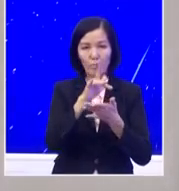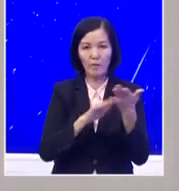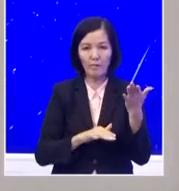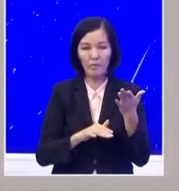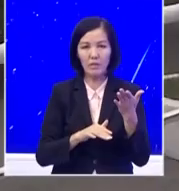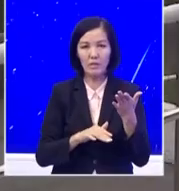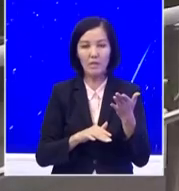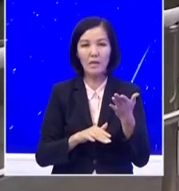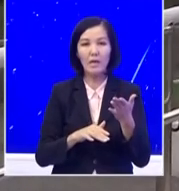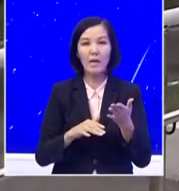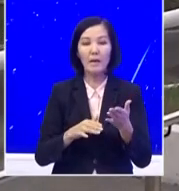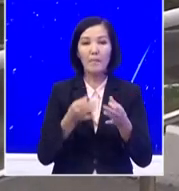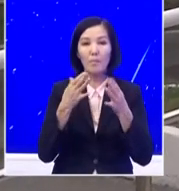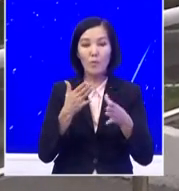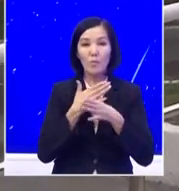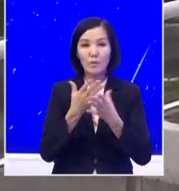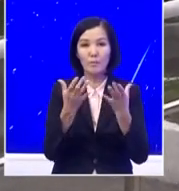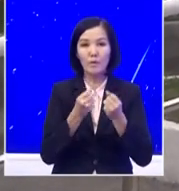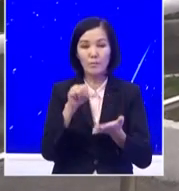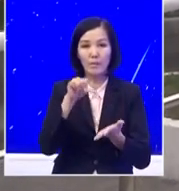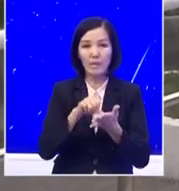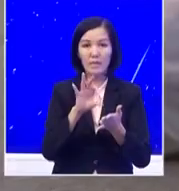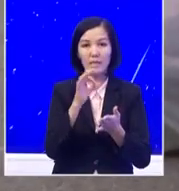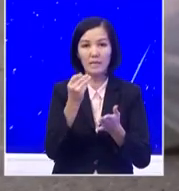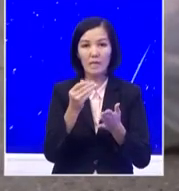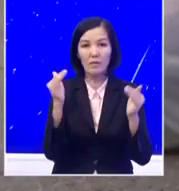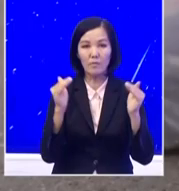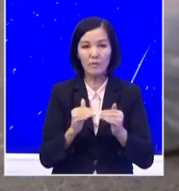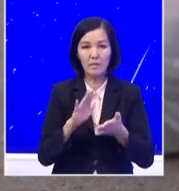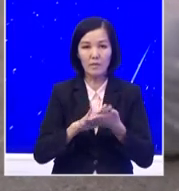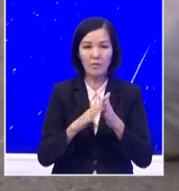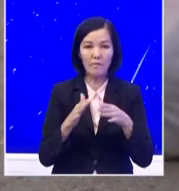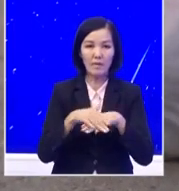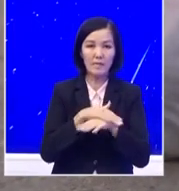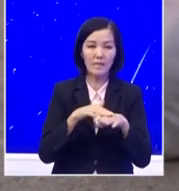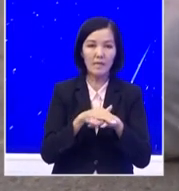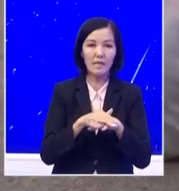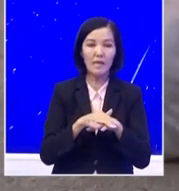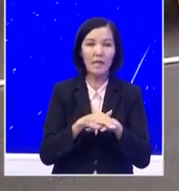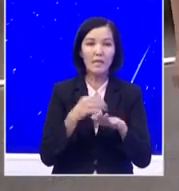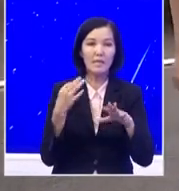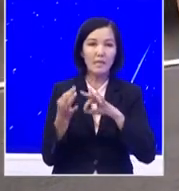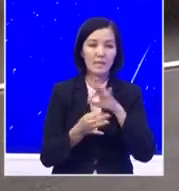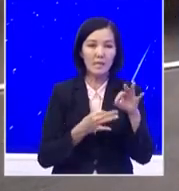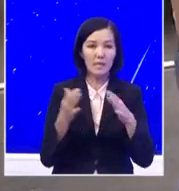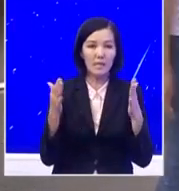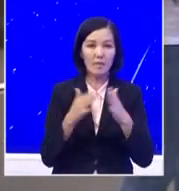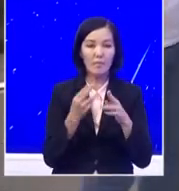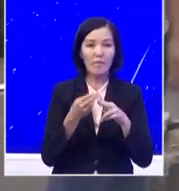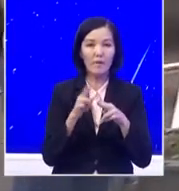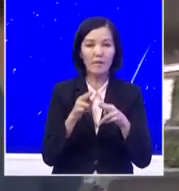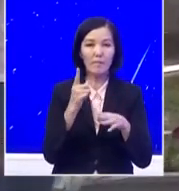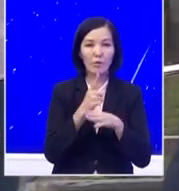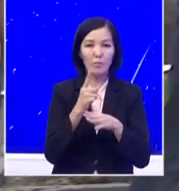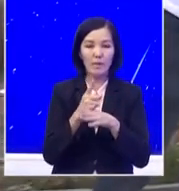Однако, если обычно помощь получают представители социально уязвимых слоев населения и детских домов, то в этом году в связи с